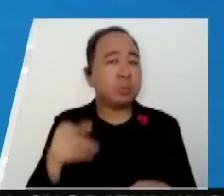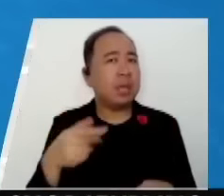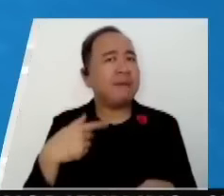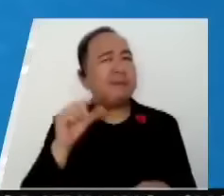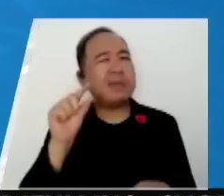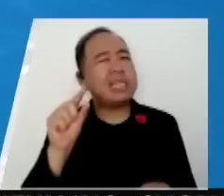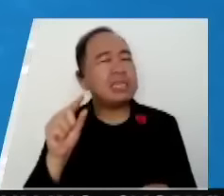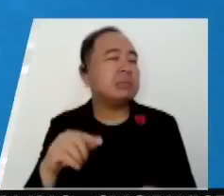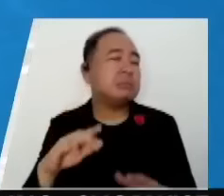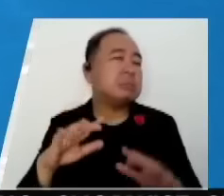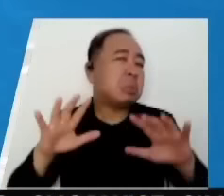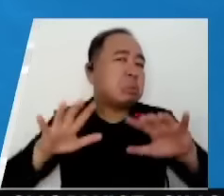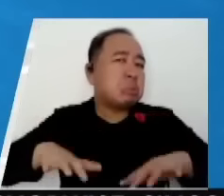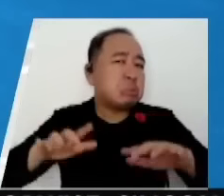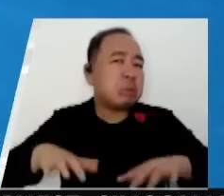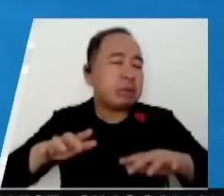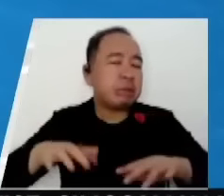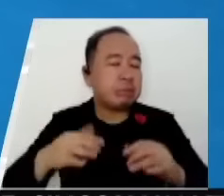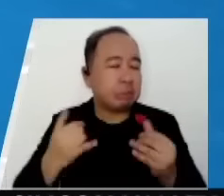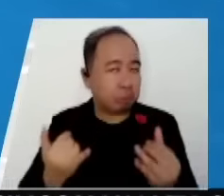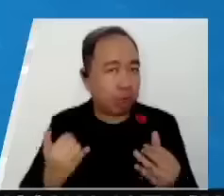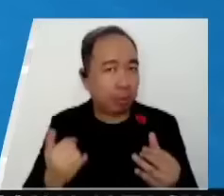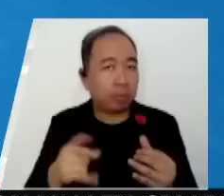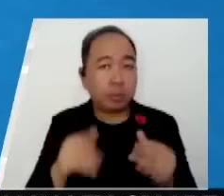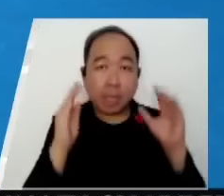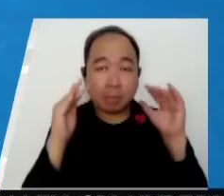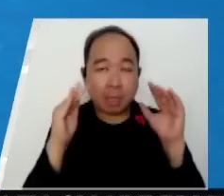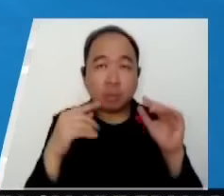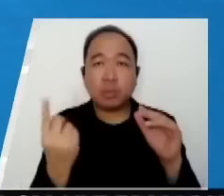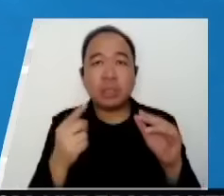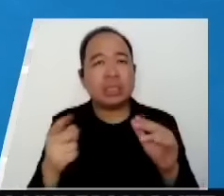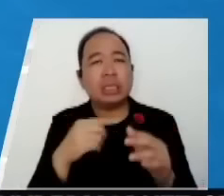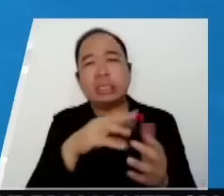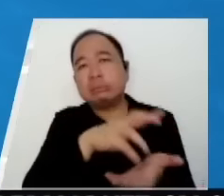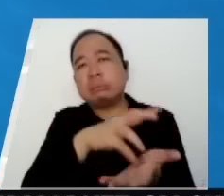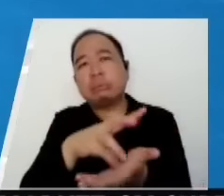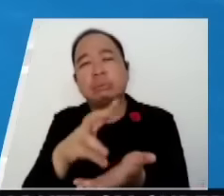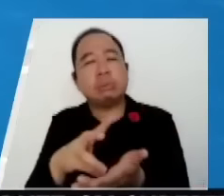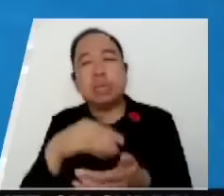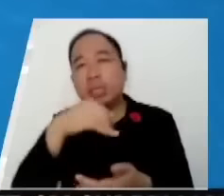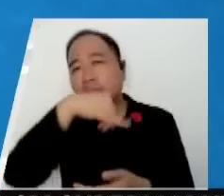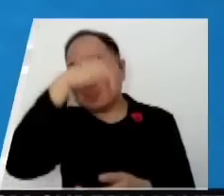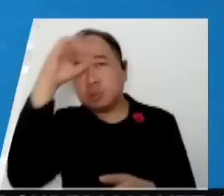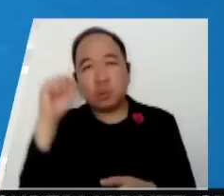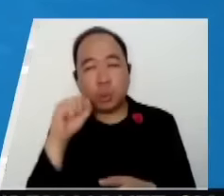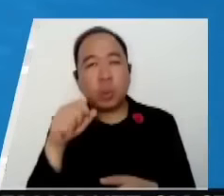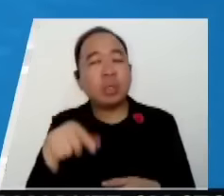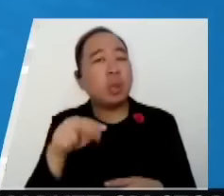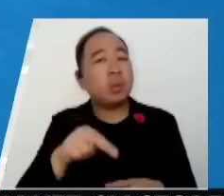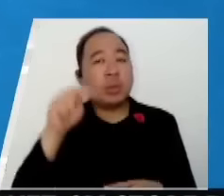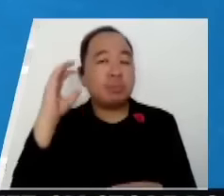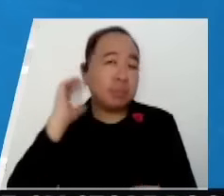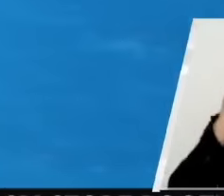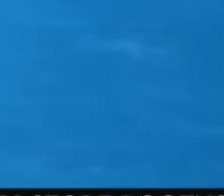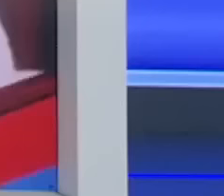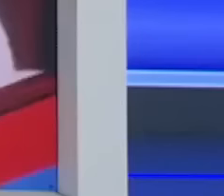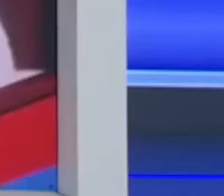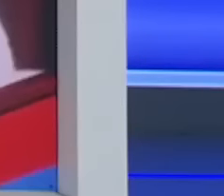at matitinding bukos ng ulan. Asahan na lamang din yan sa ilang lugar sa Sulu Archipelago, Northern Mindanao at Soksarjen.